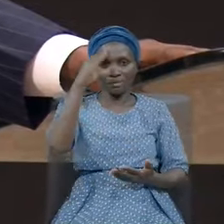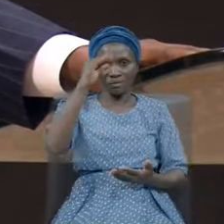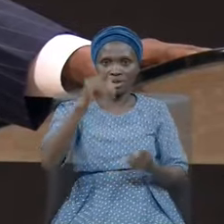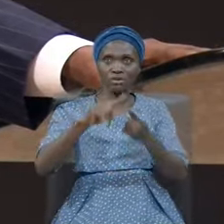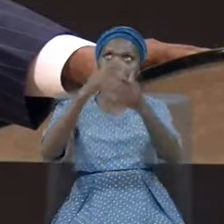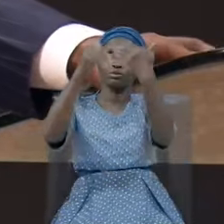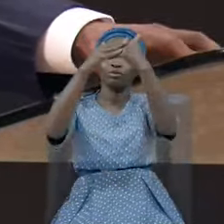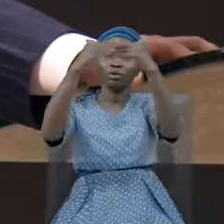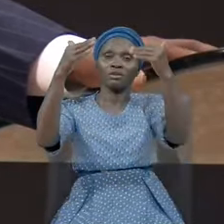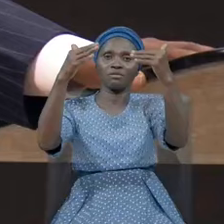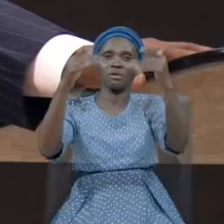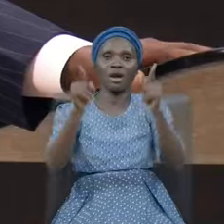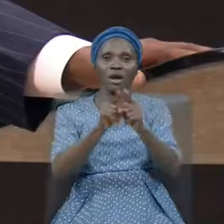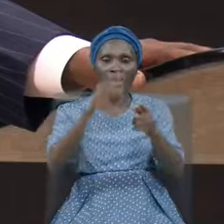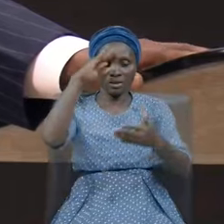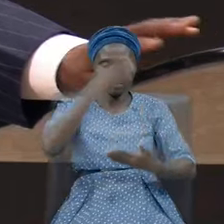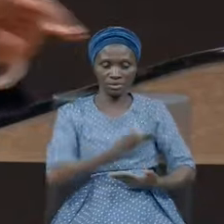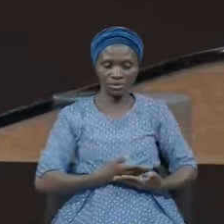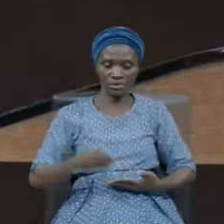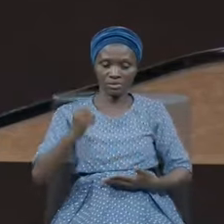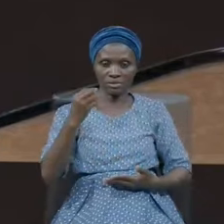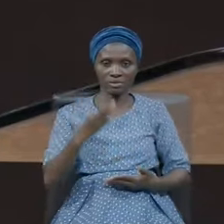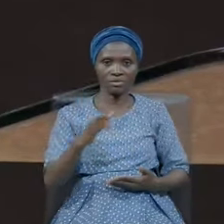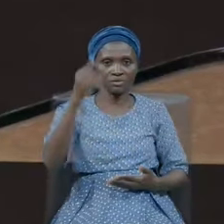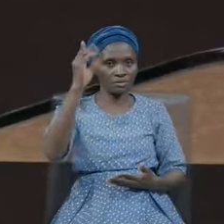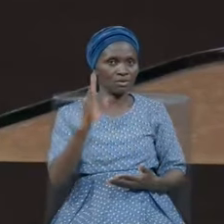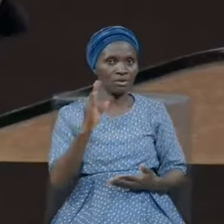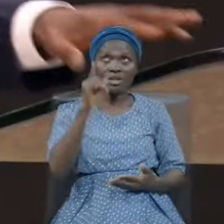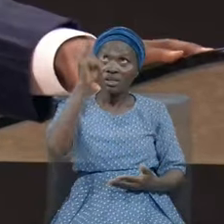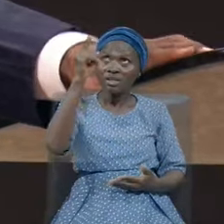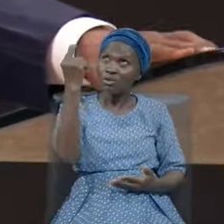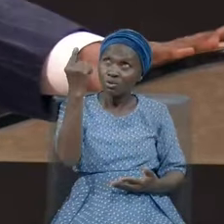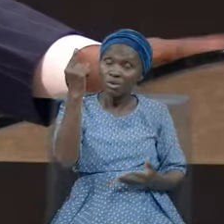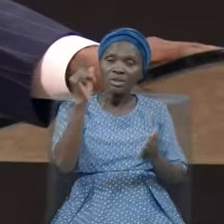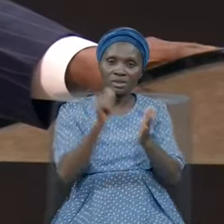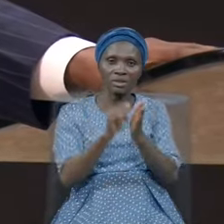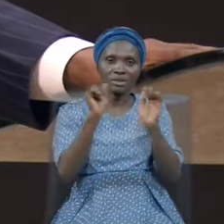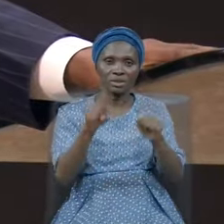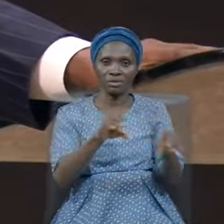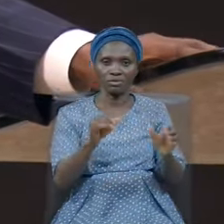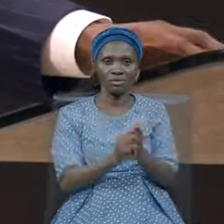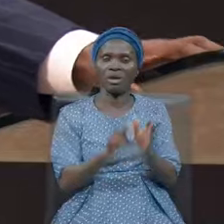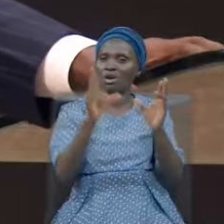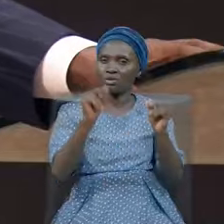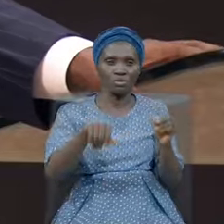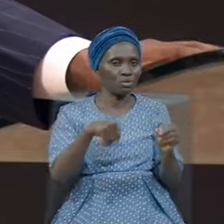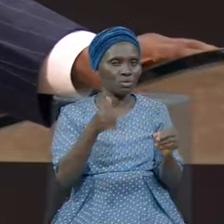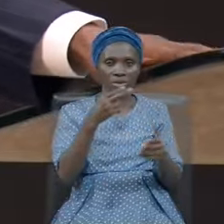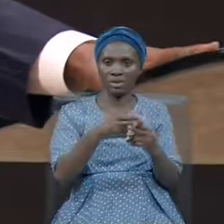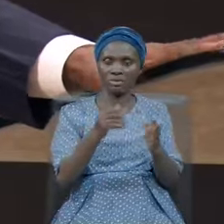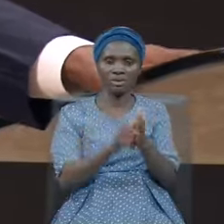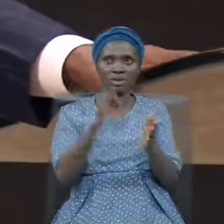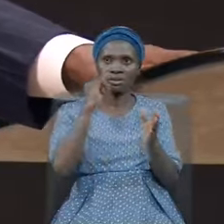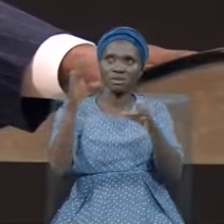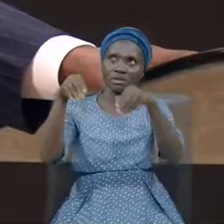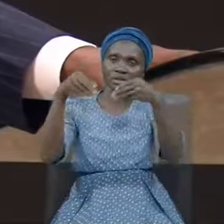ciel comme fils de Dieu. Il est le seul qui puisse le faire. Il n'y a point d'autre nom donné